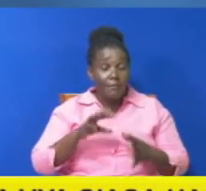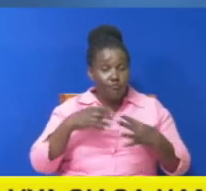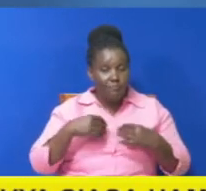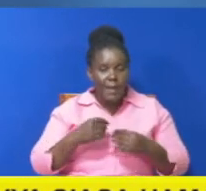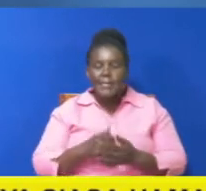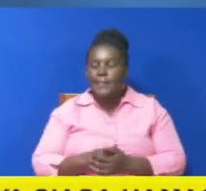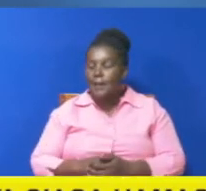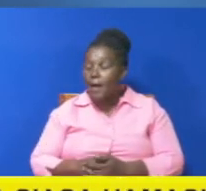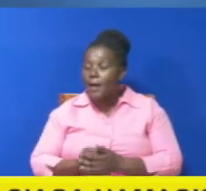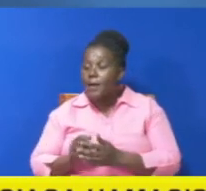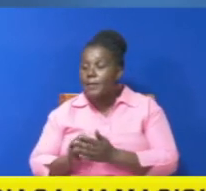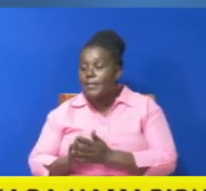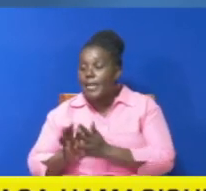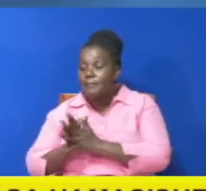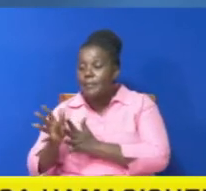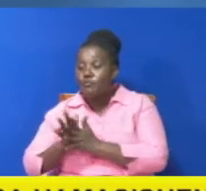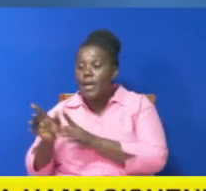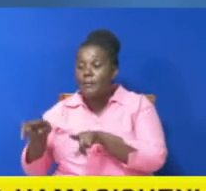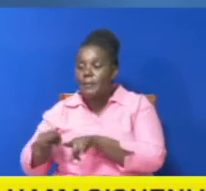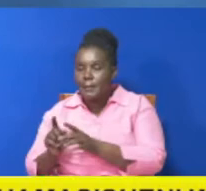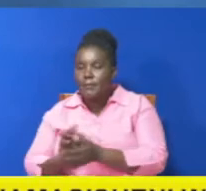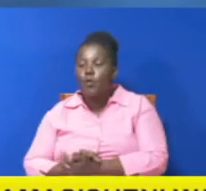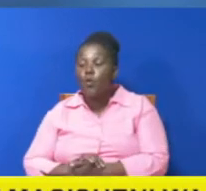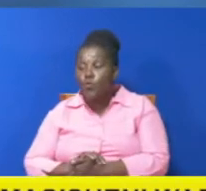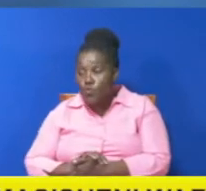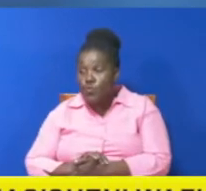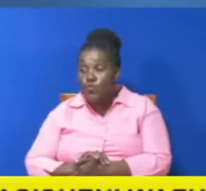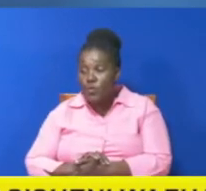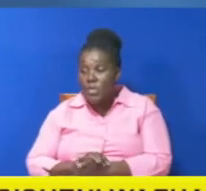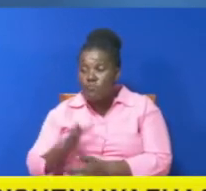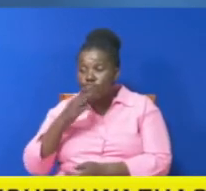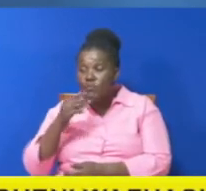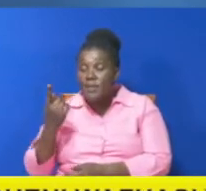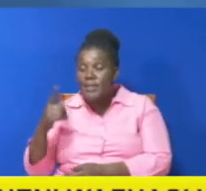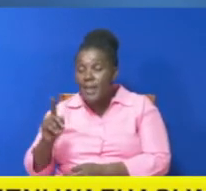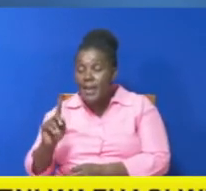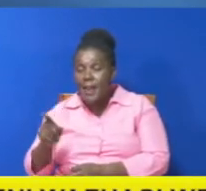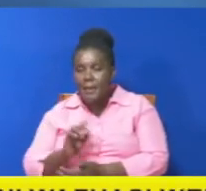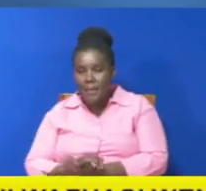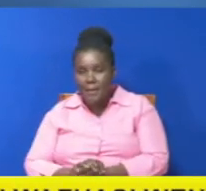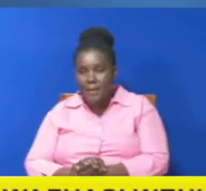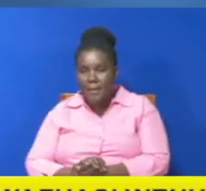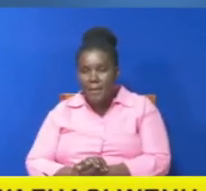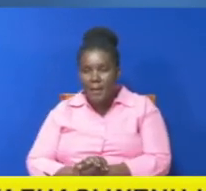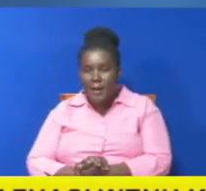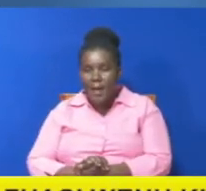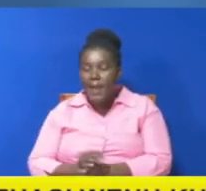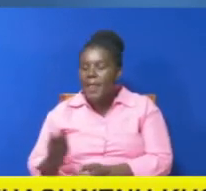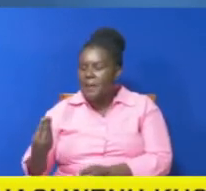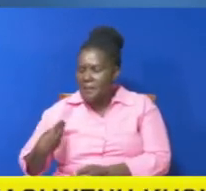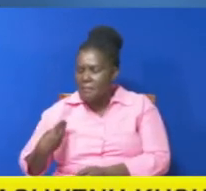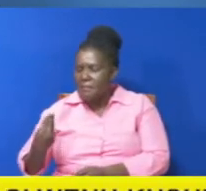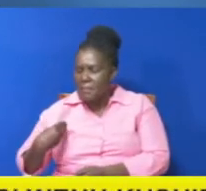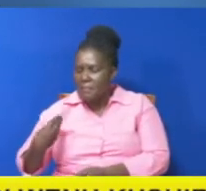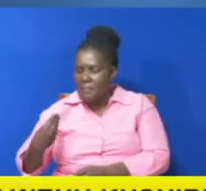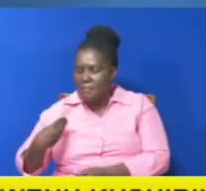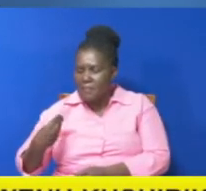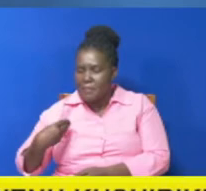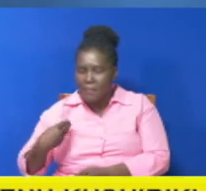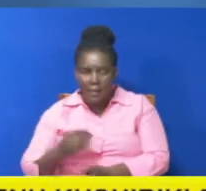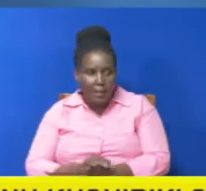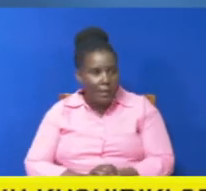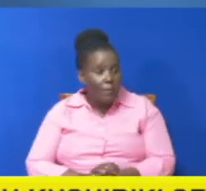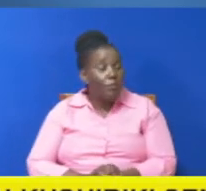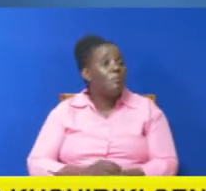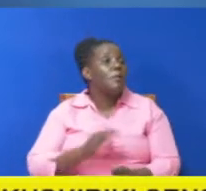nikutana naye ananipa 150,000 ananipa 100,000. Kumbe yule bwana mfukoni mwake ile pesa ndio ya mshahara wake, 170,000.